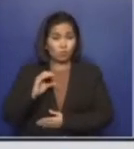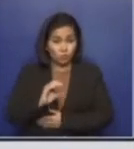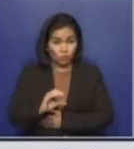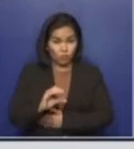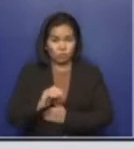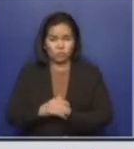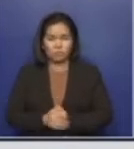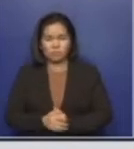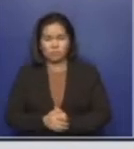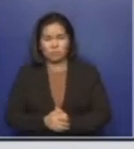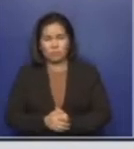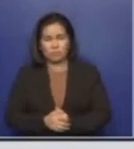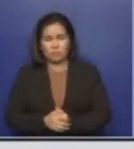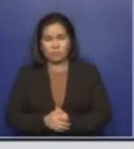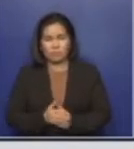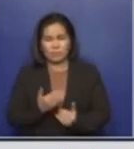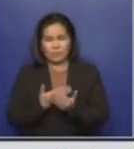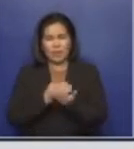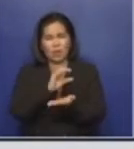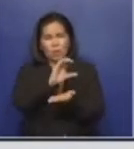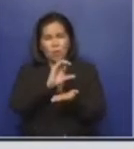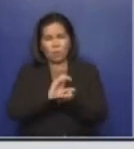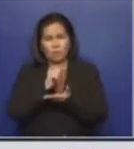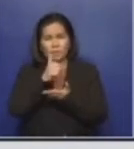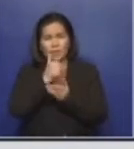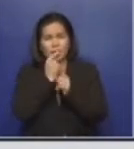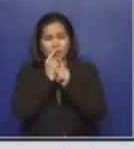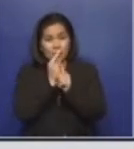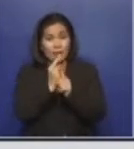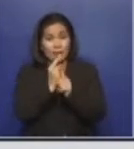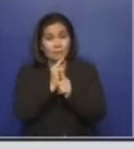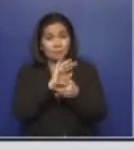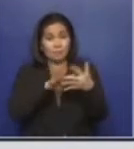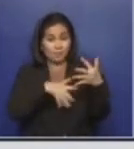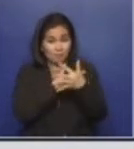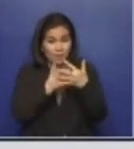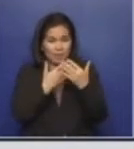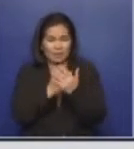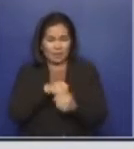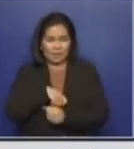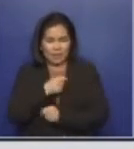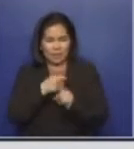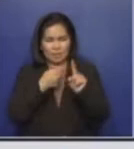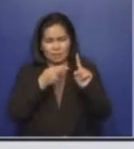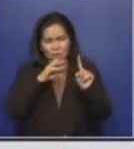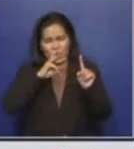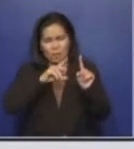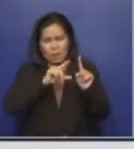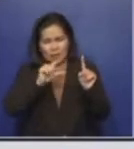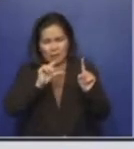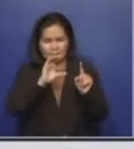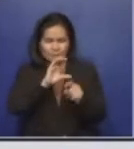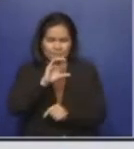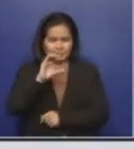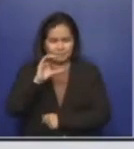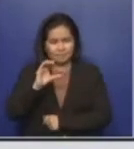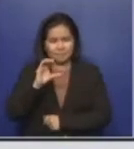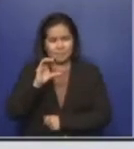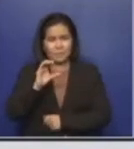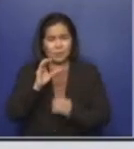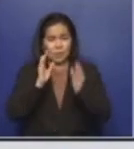คิดจากเงินหมื่นกว่าล้านเนี่ยของท่าน16,000 ล้านนี่กับค